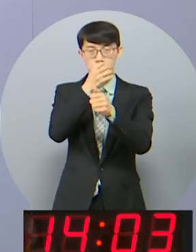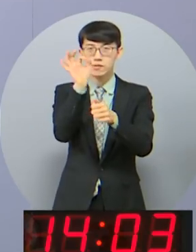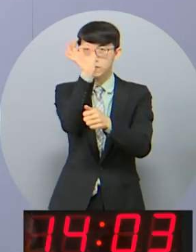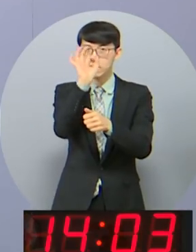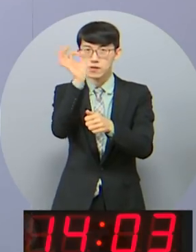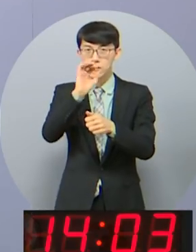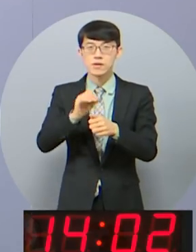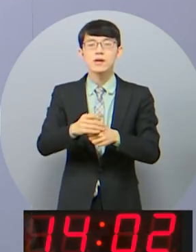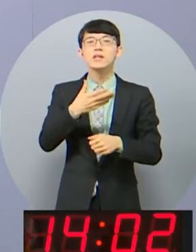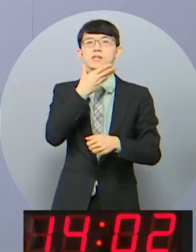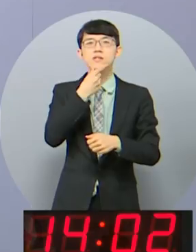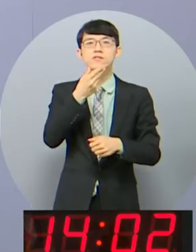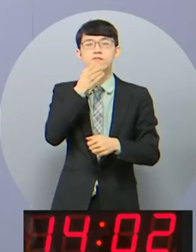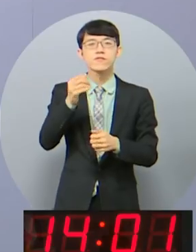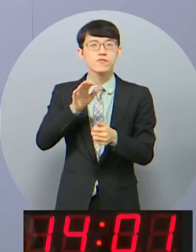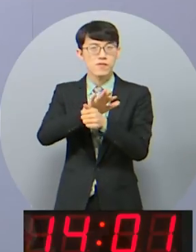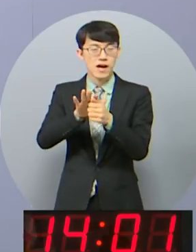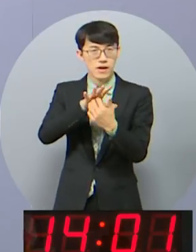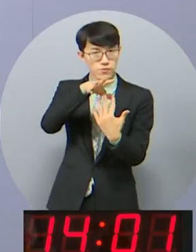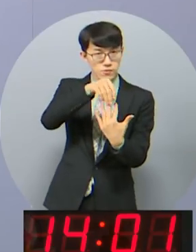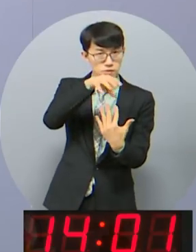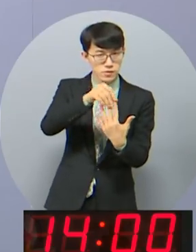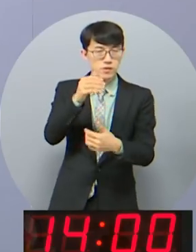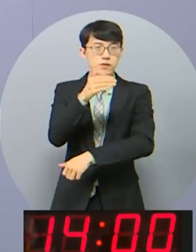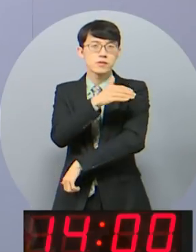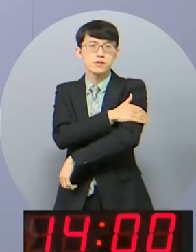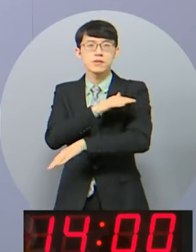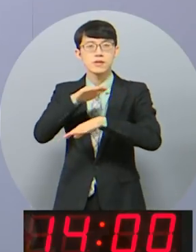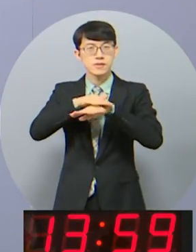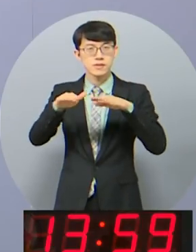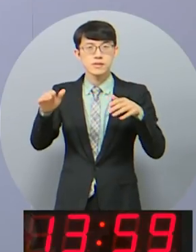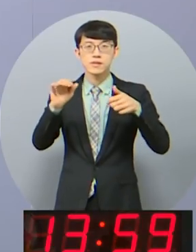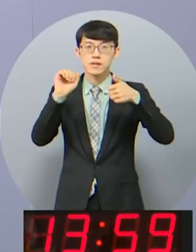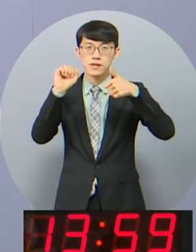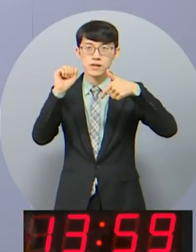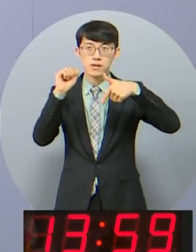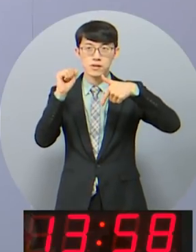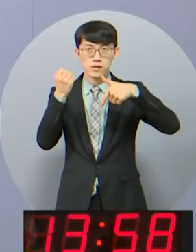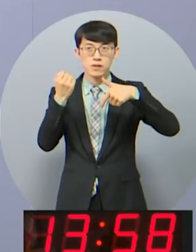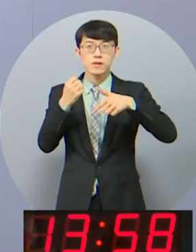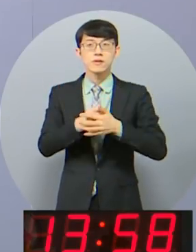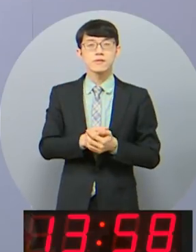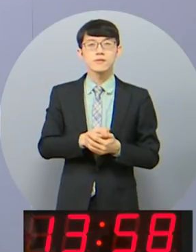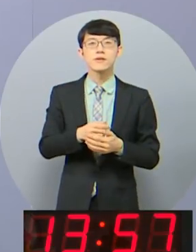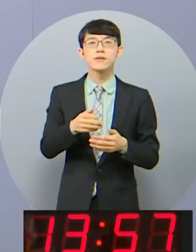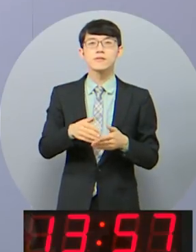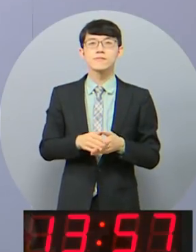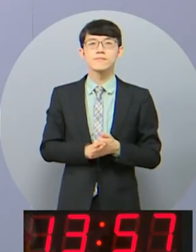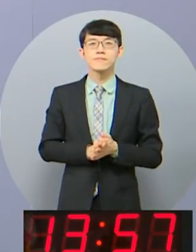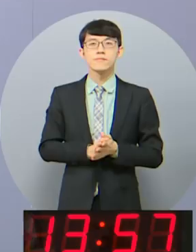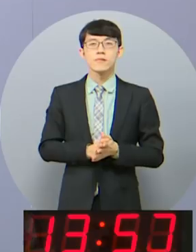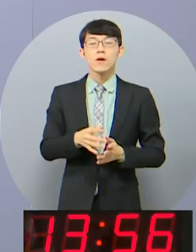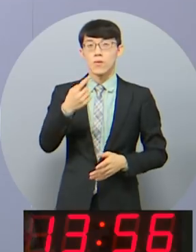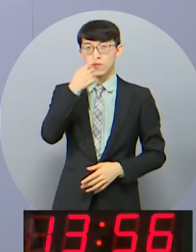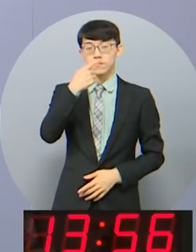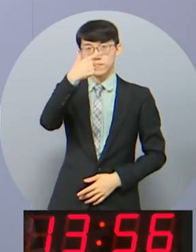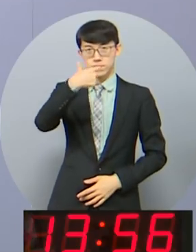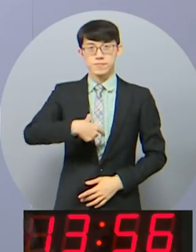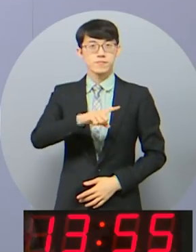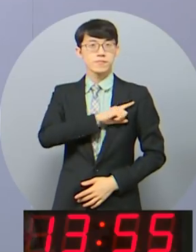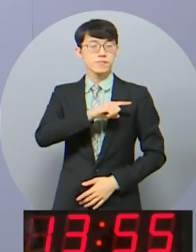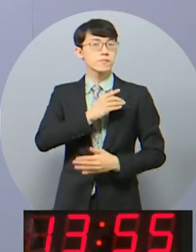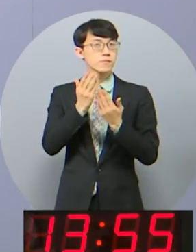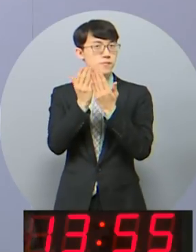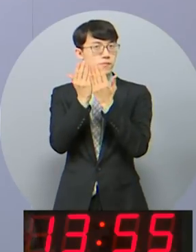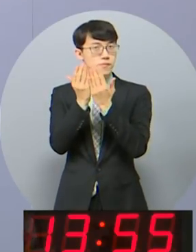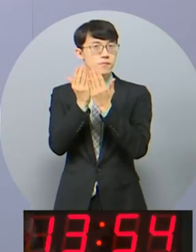“幸福爱选择陈静怡”，幸福爱选择陈静怡。对于我个人的学历、